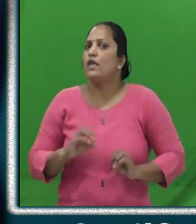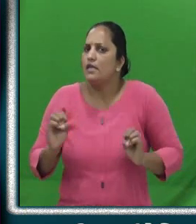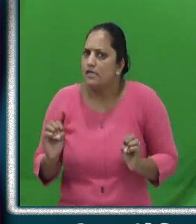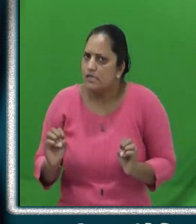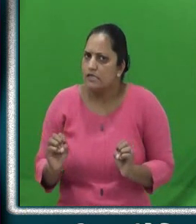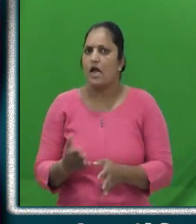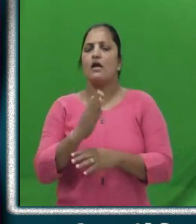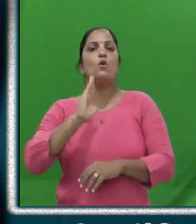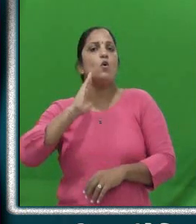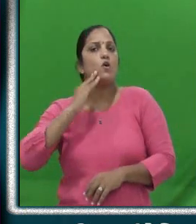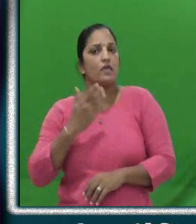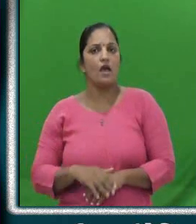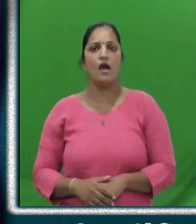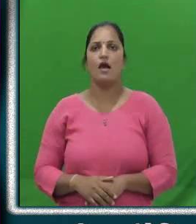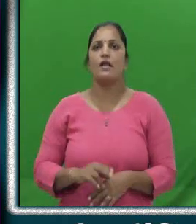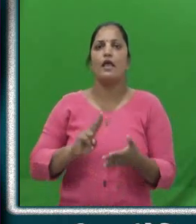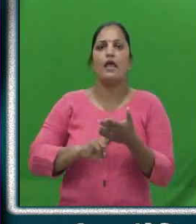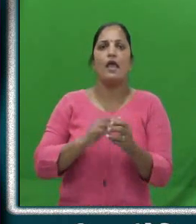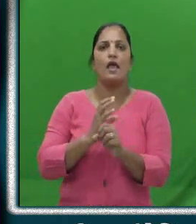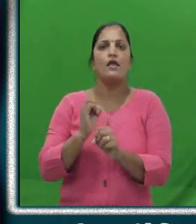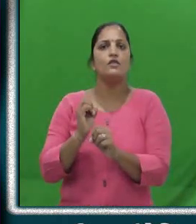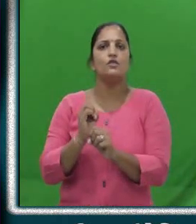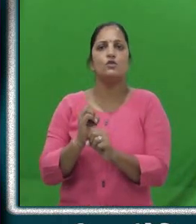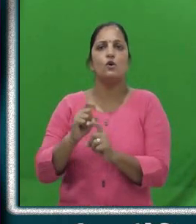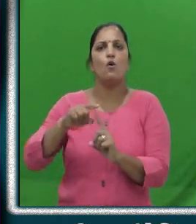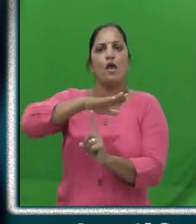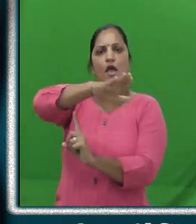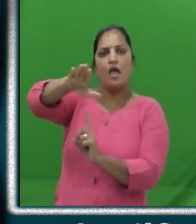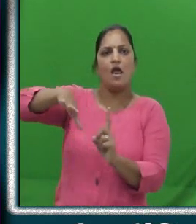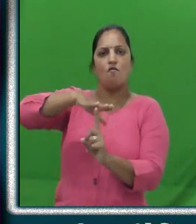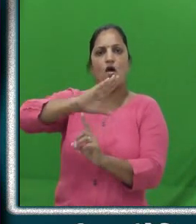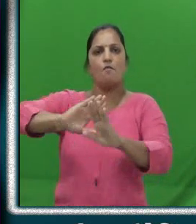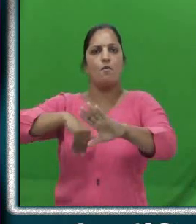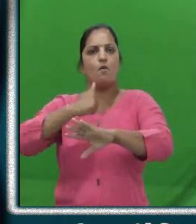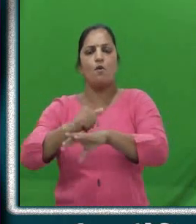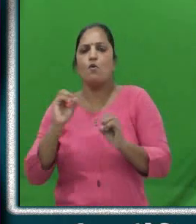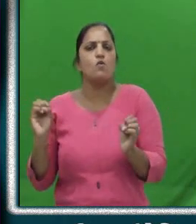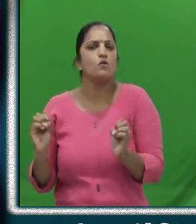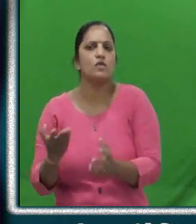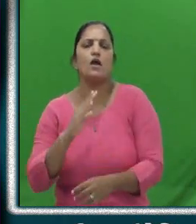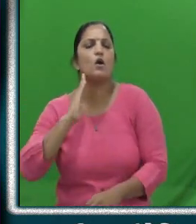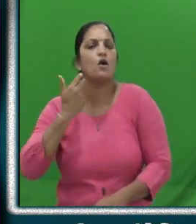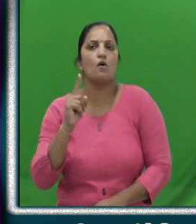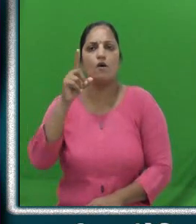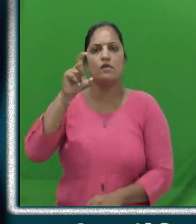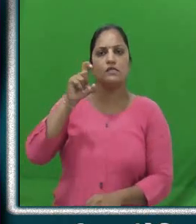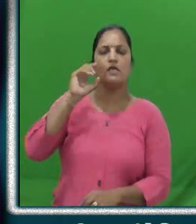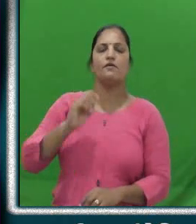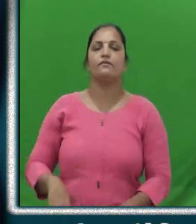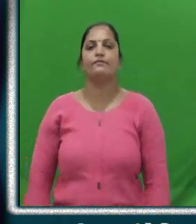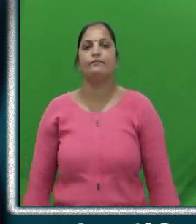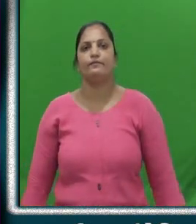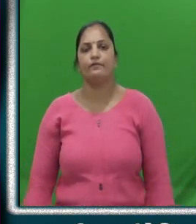અરુણ કૃષ્ણમૂર્તિ હતા જસ્ટ 17 યર્સ ઓલ્ડ. 17 એટલે 17 યર્સ ઓલ્ડ.